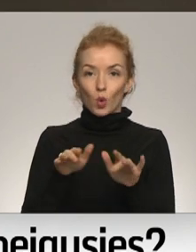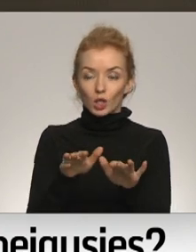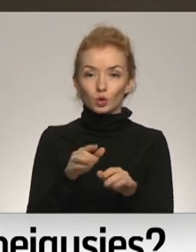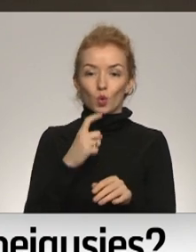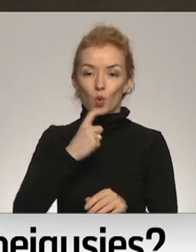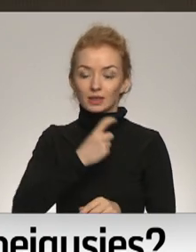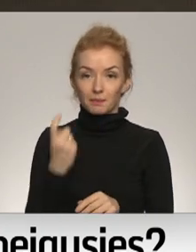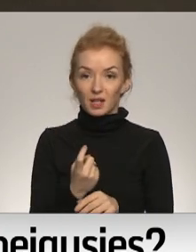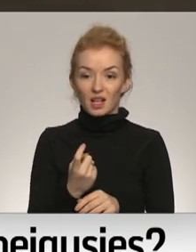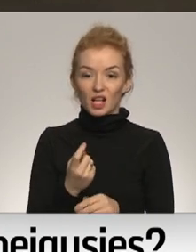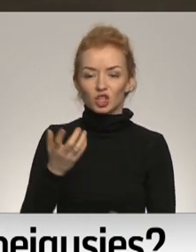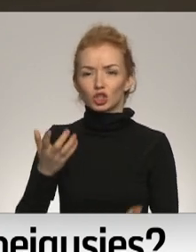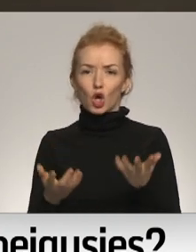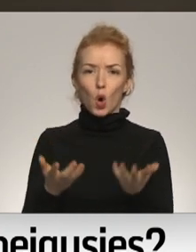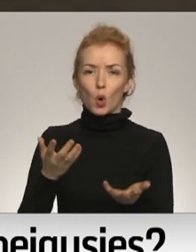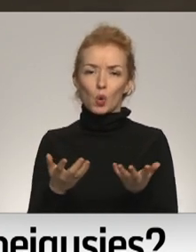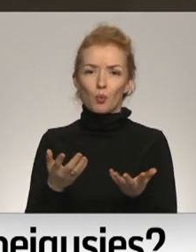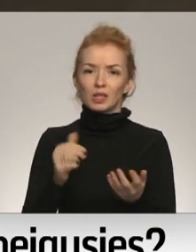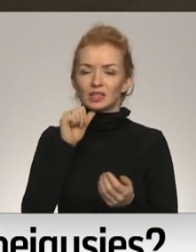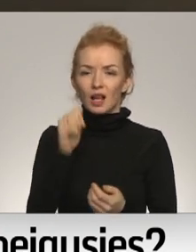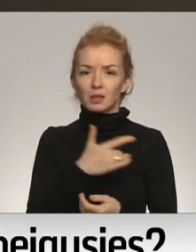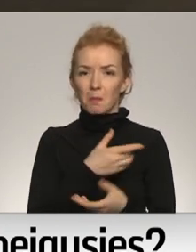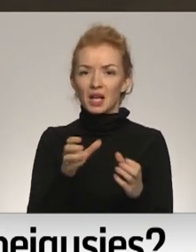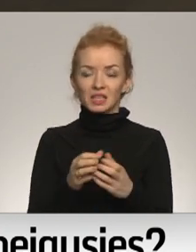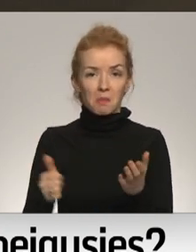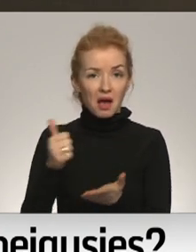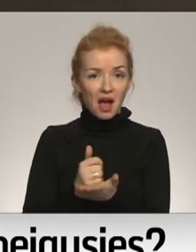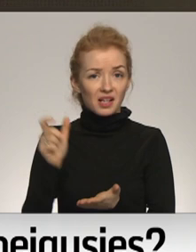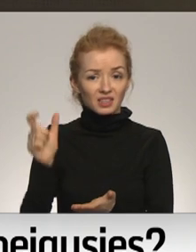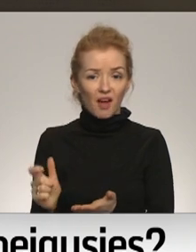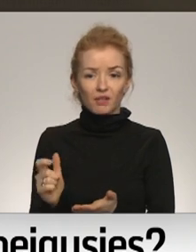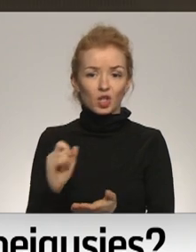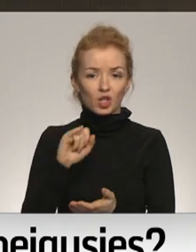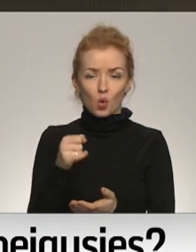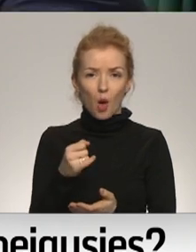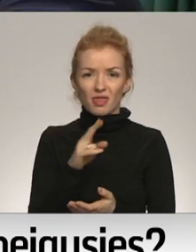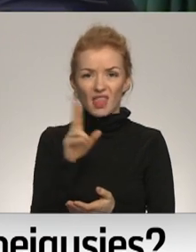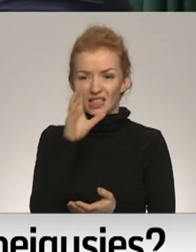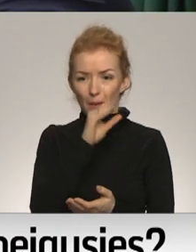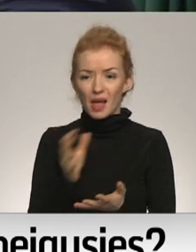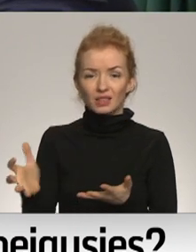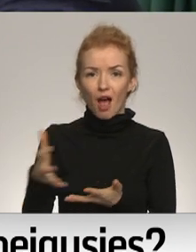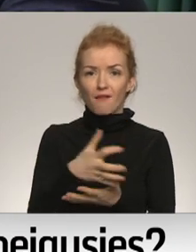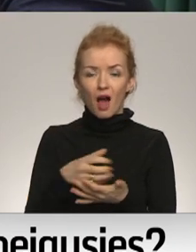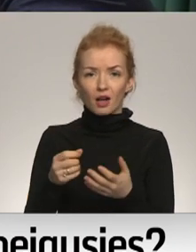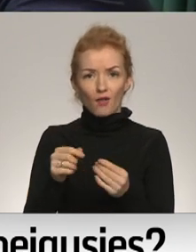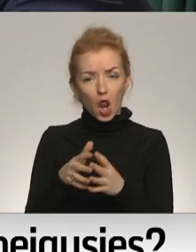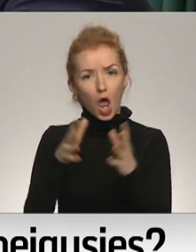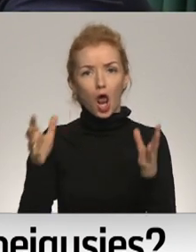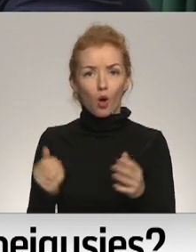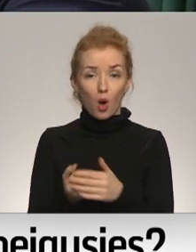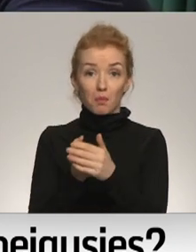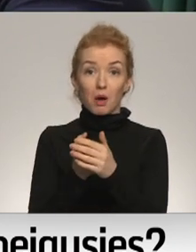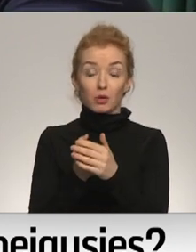nostiprināt. Skeptisks ir Latvijas zaļās partijas pārstāvis, kurš teica, ka tieši nespēja savākt lielāku koalīciju, bijusi par iemeslu,